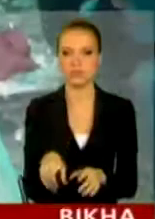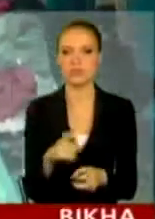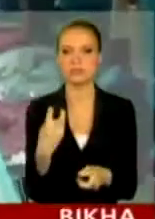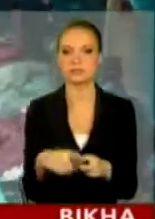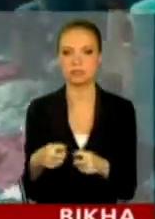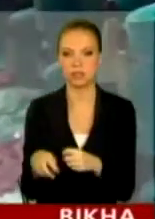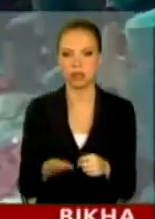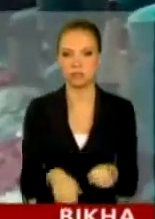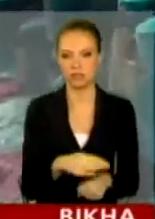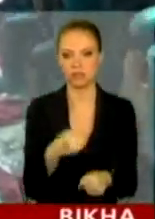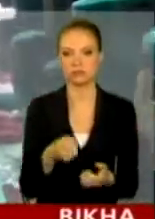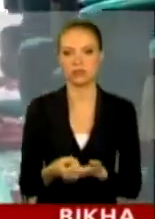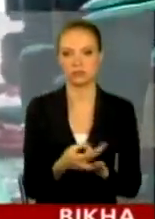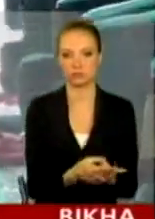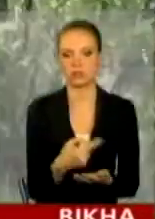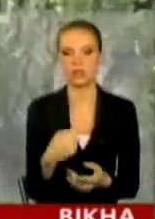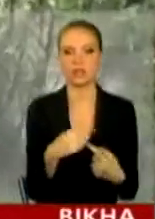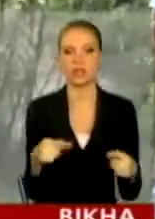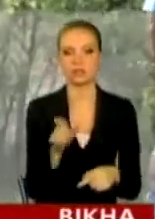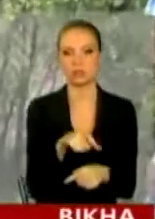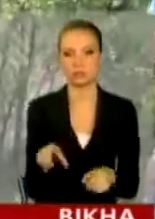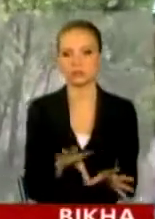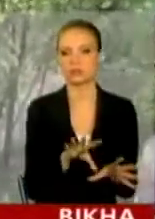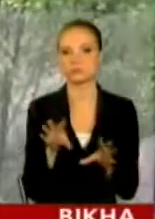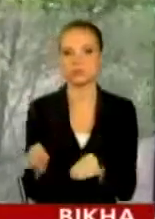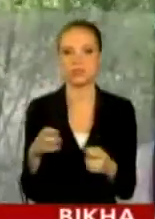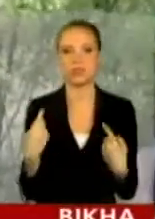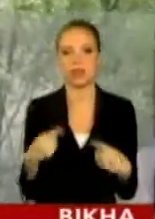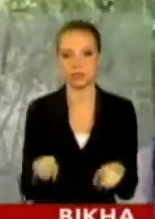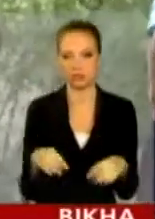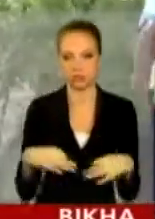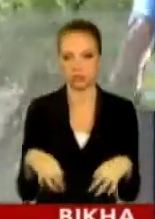переламаними кінцівками ушпиталили. Решту пасажирів пересадили на інший транспорт.